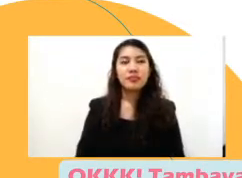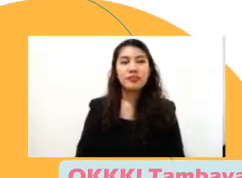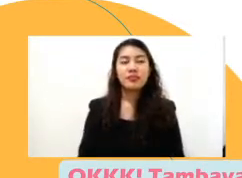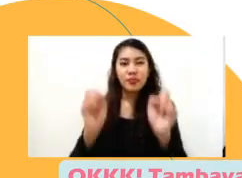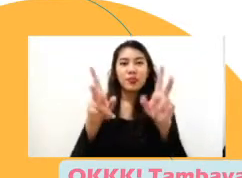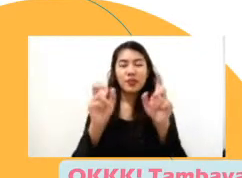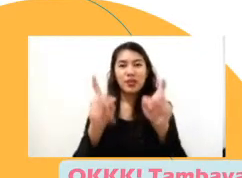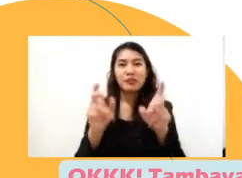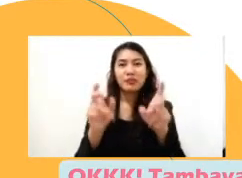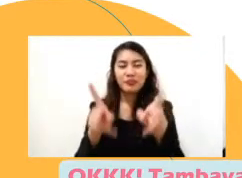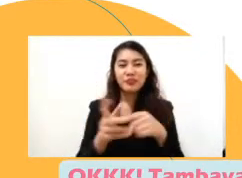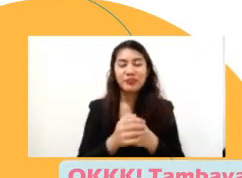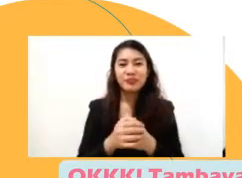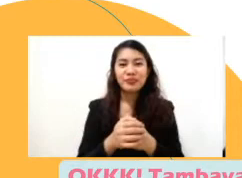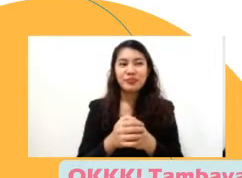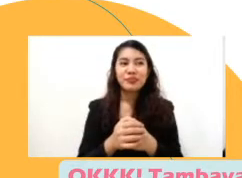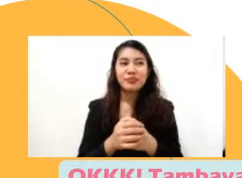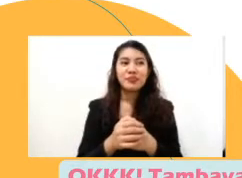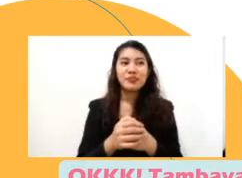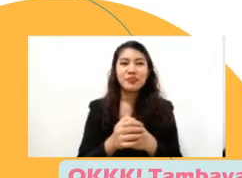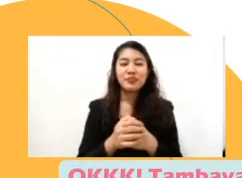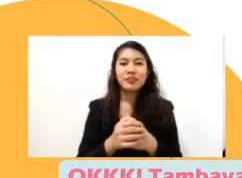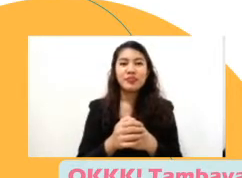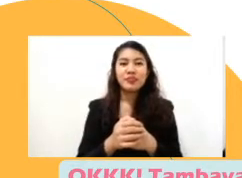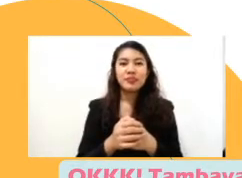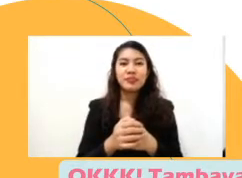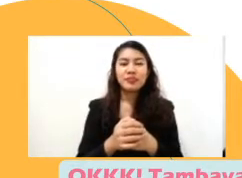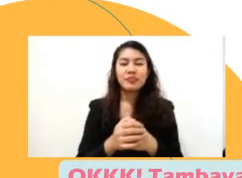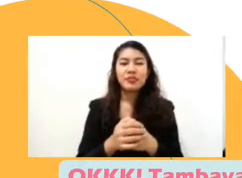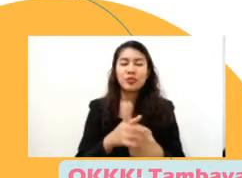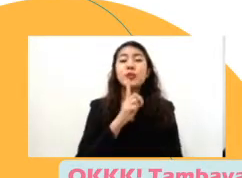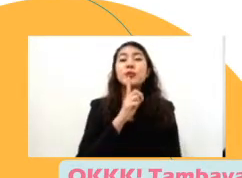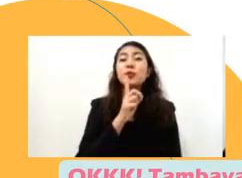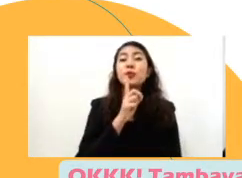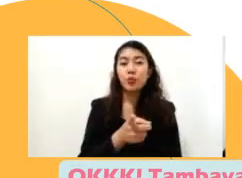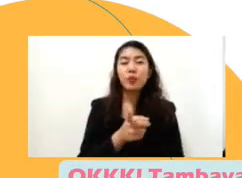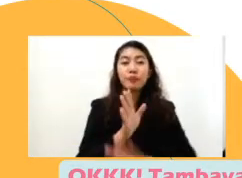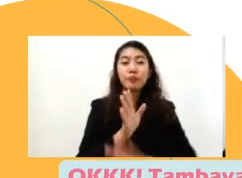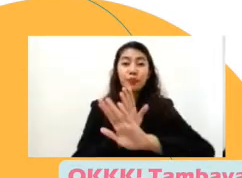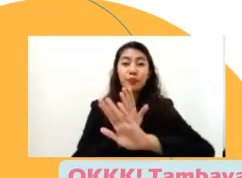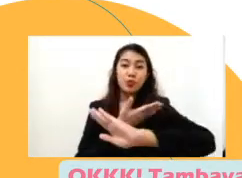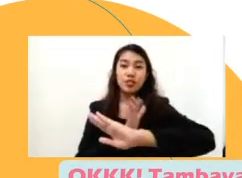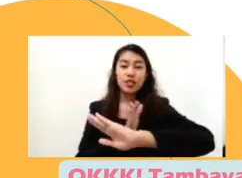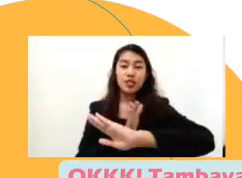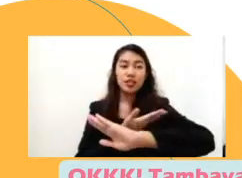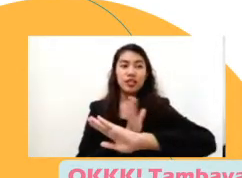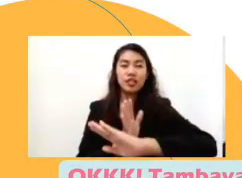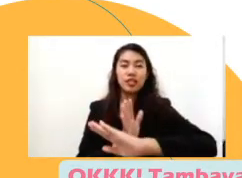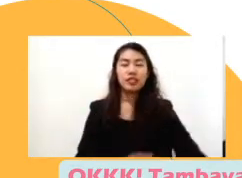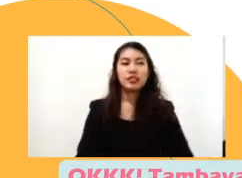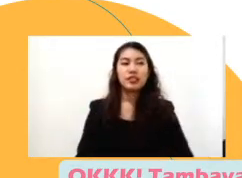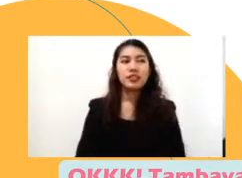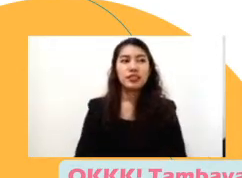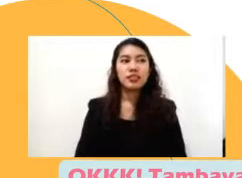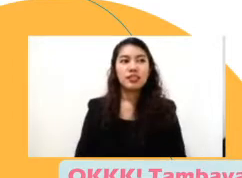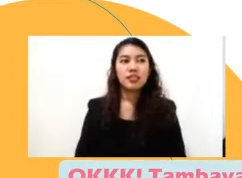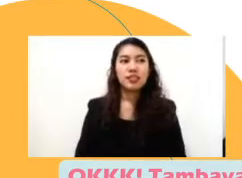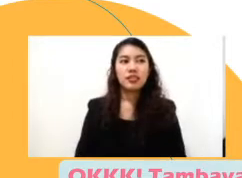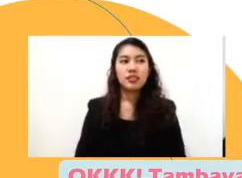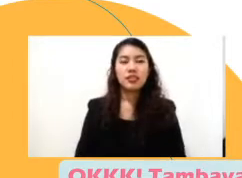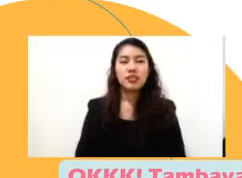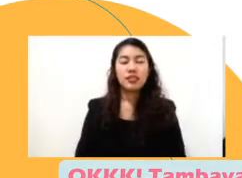tayo. Ano bang ginagawa ng music? Okay. Sige. Una,